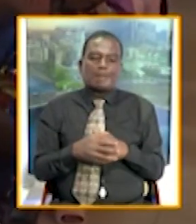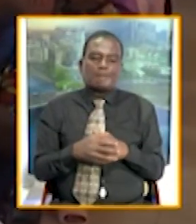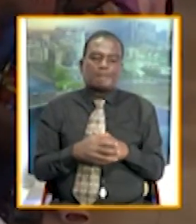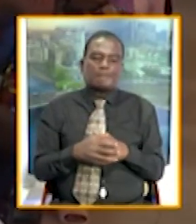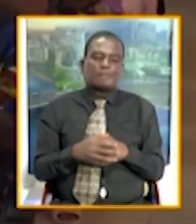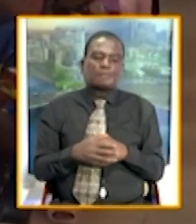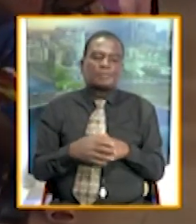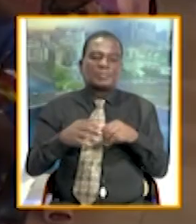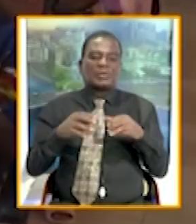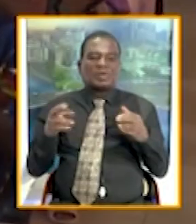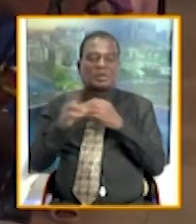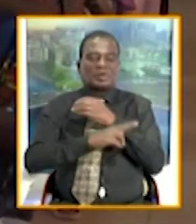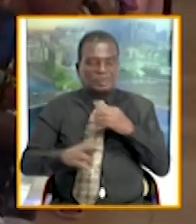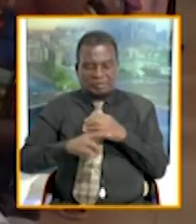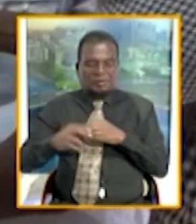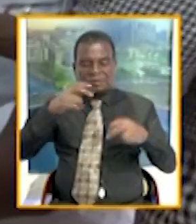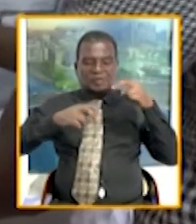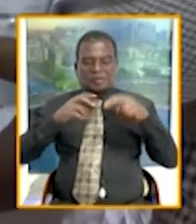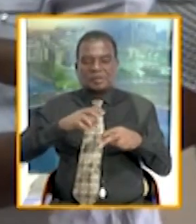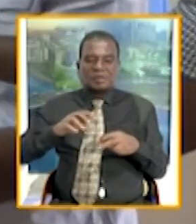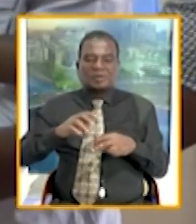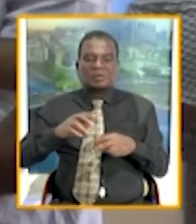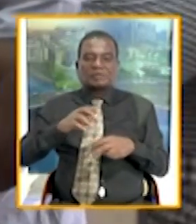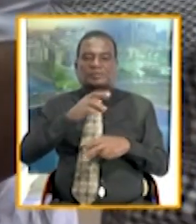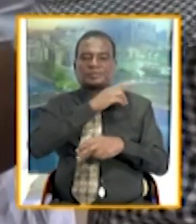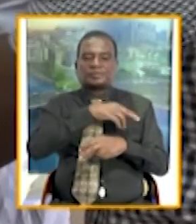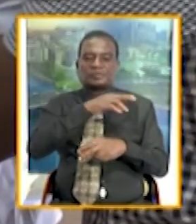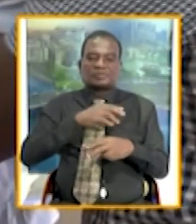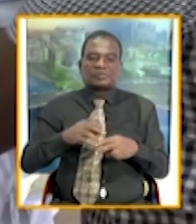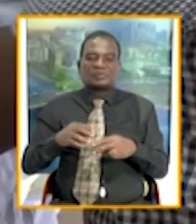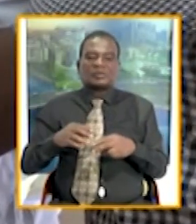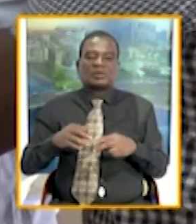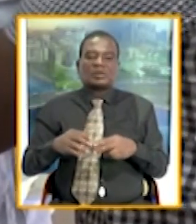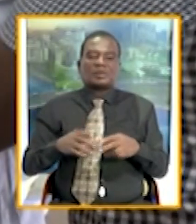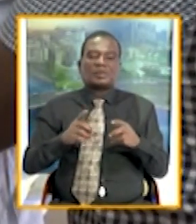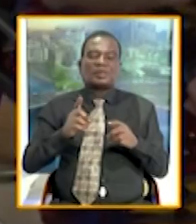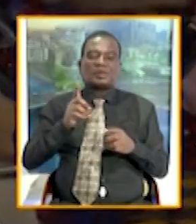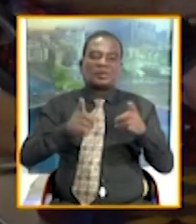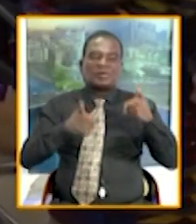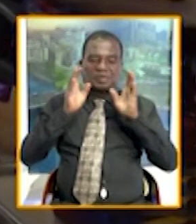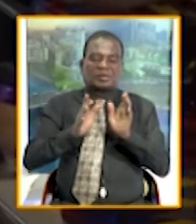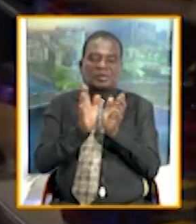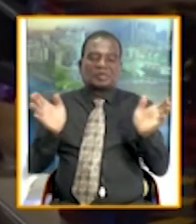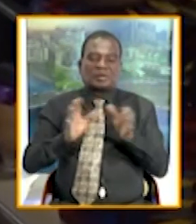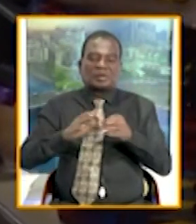Salle de conférence du CHU de Boaké. Cérémonie de don du directeur général de la radiodiffusion